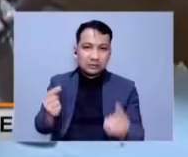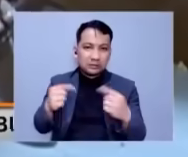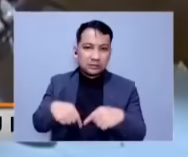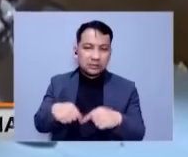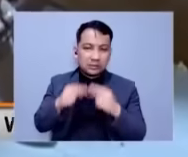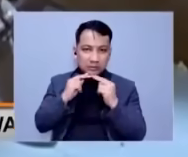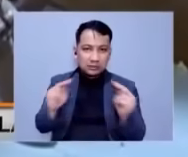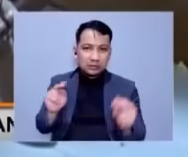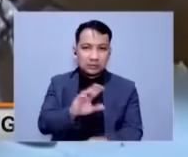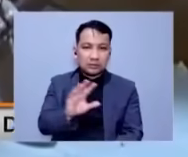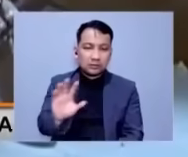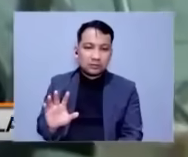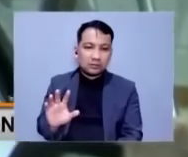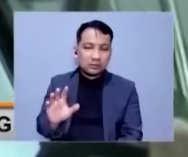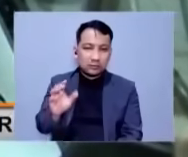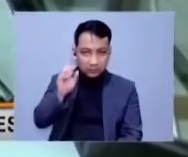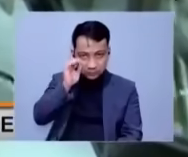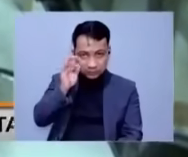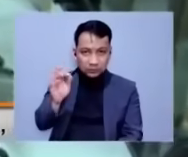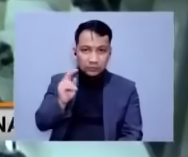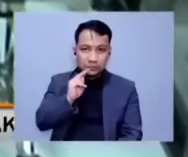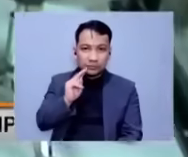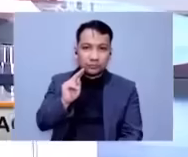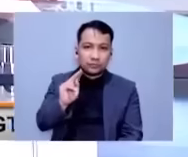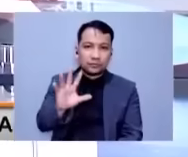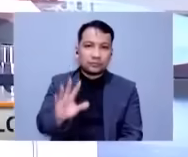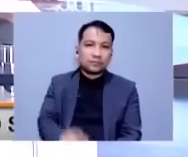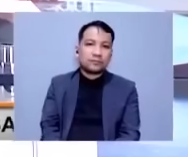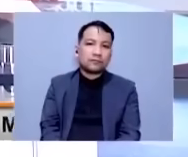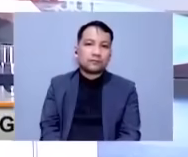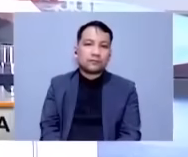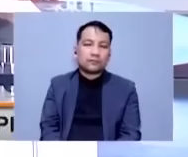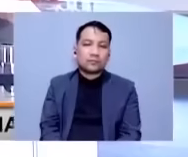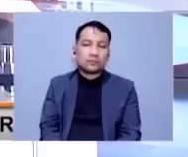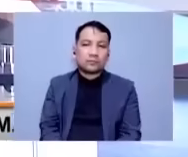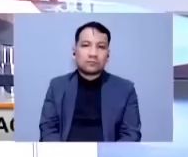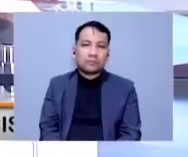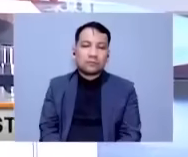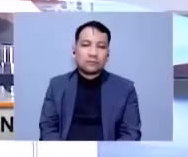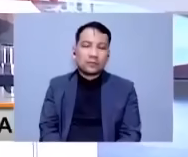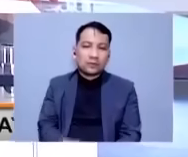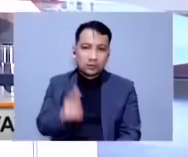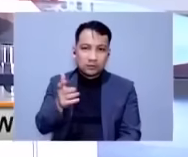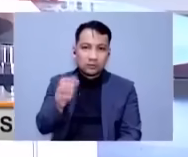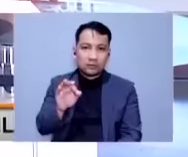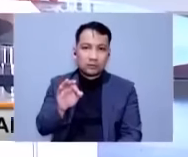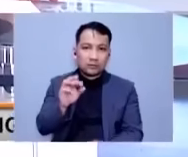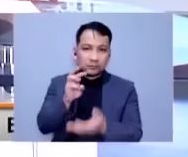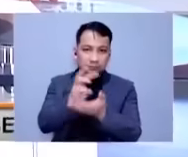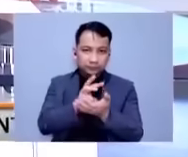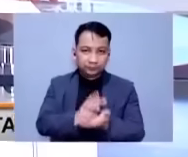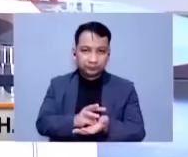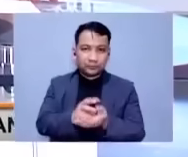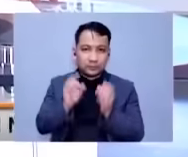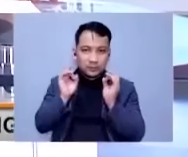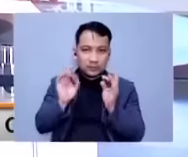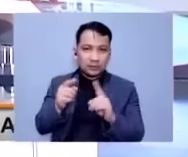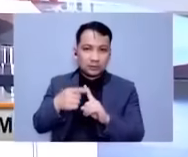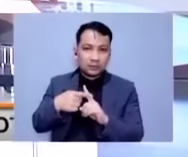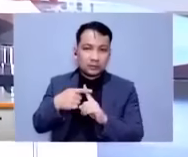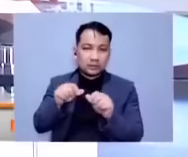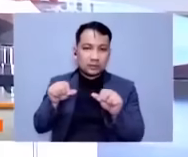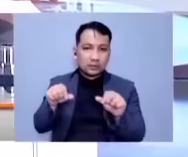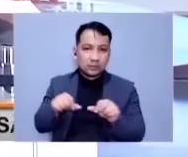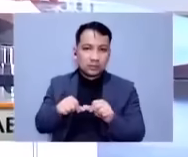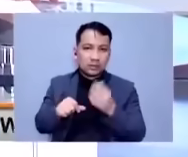sa frontline, Elaine Fulgencio, News 5. 29 na lugar sa bansa ang nasa danger zone ngayong araw dahil sa